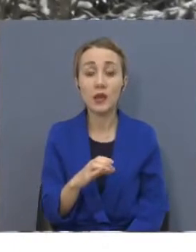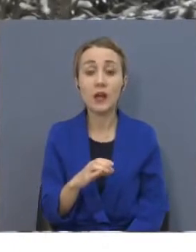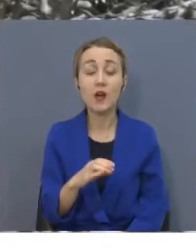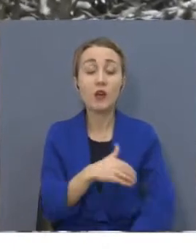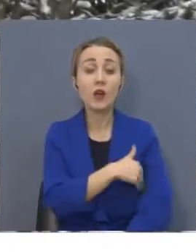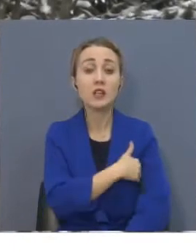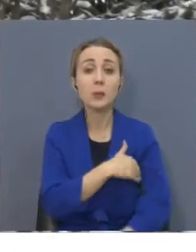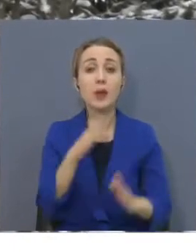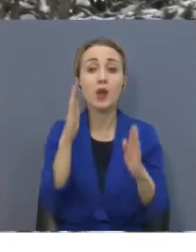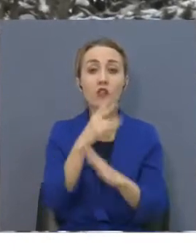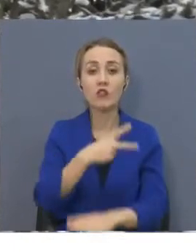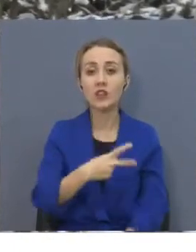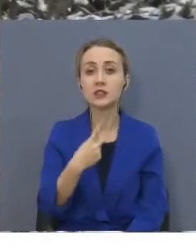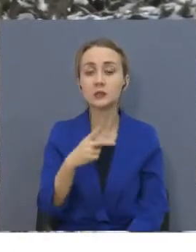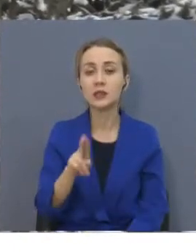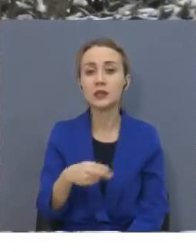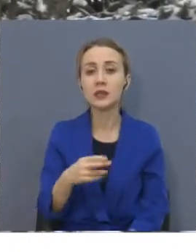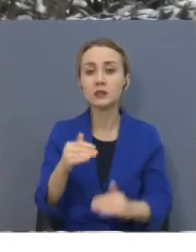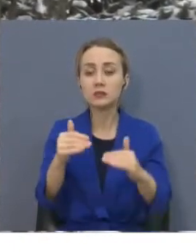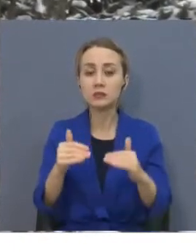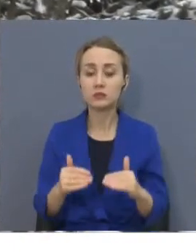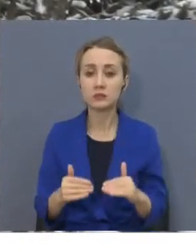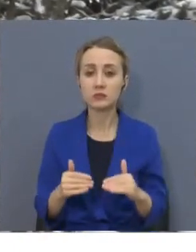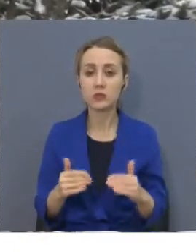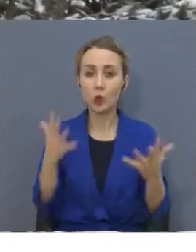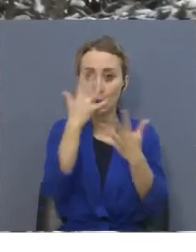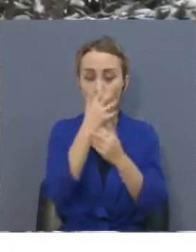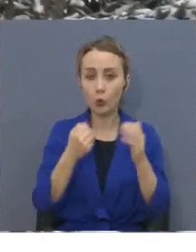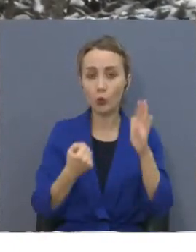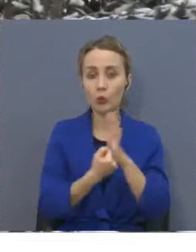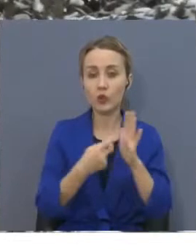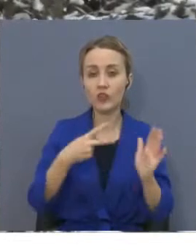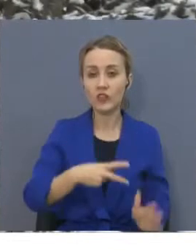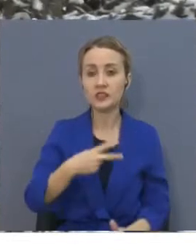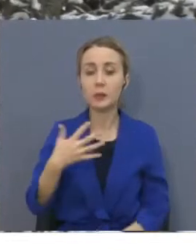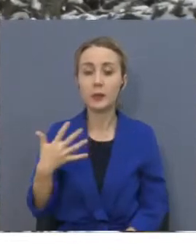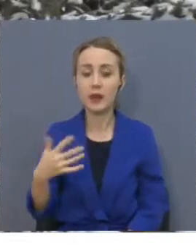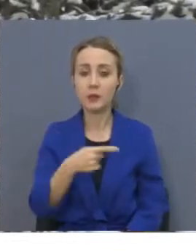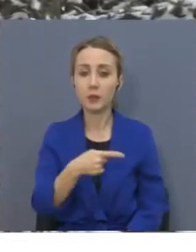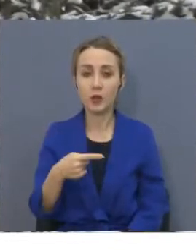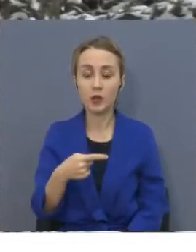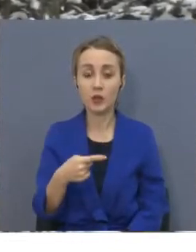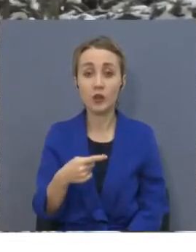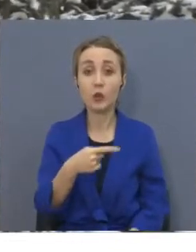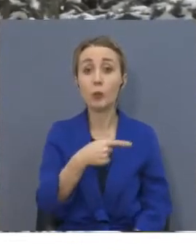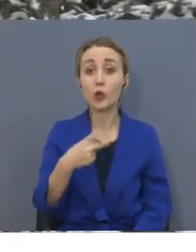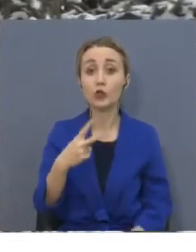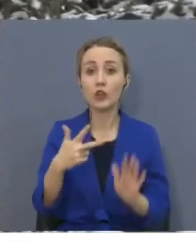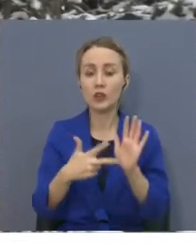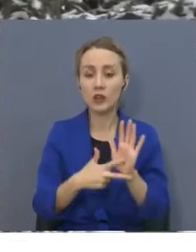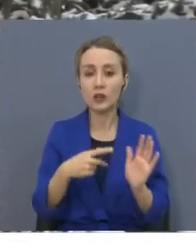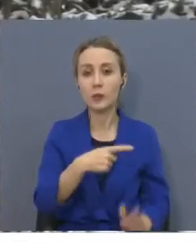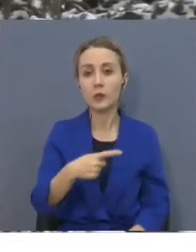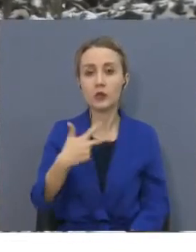Температура воздуха 21 декабря понизится ночью до 20-25, местами